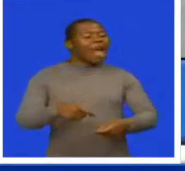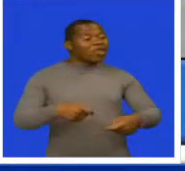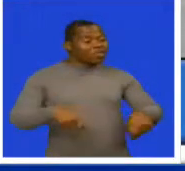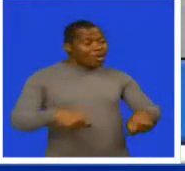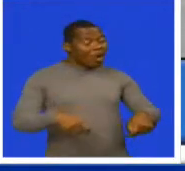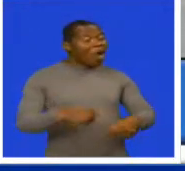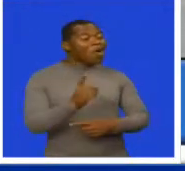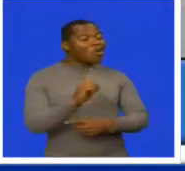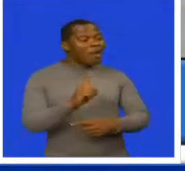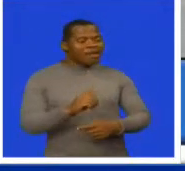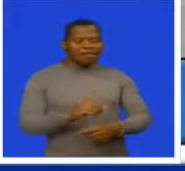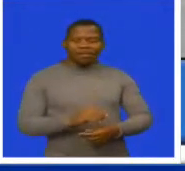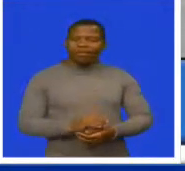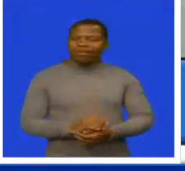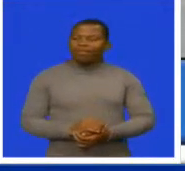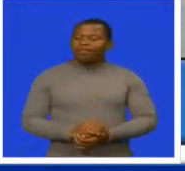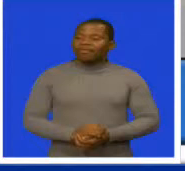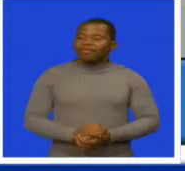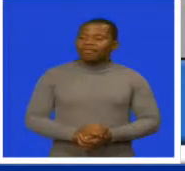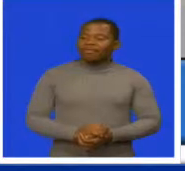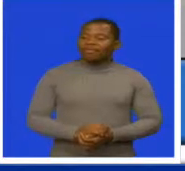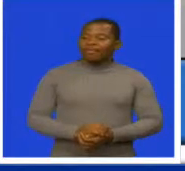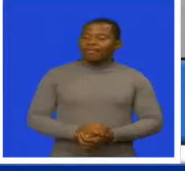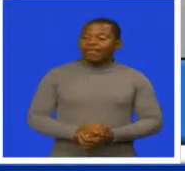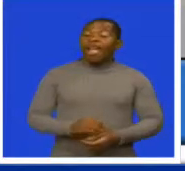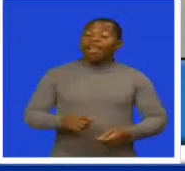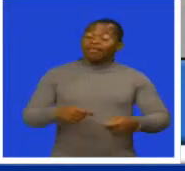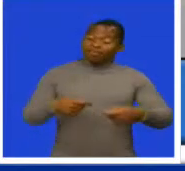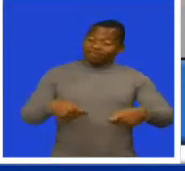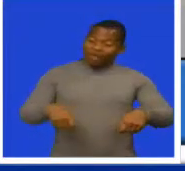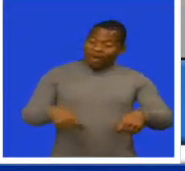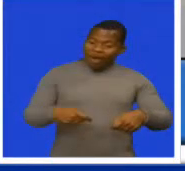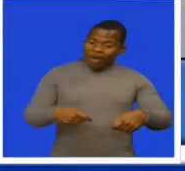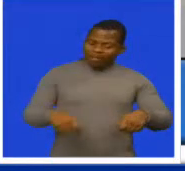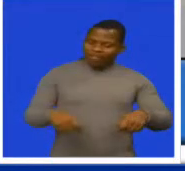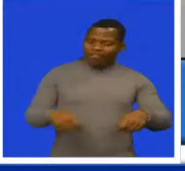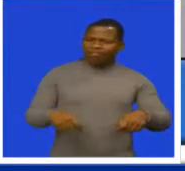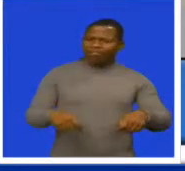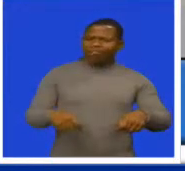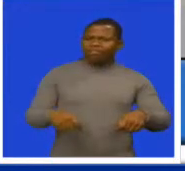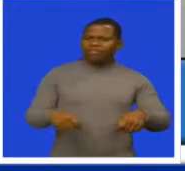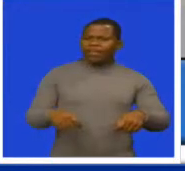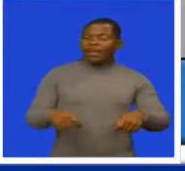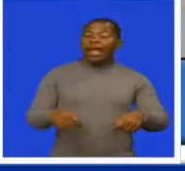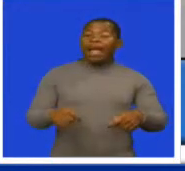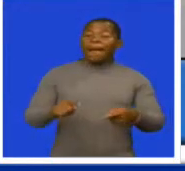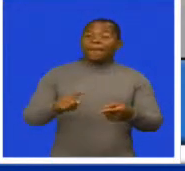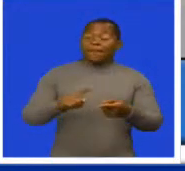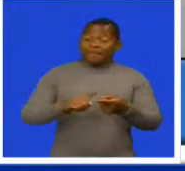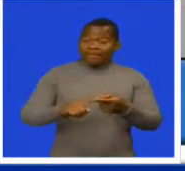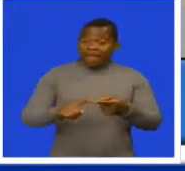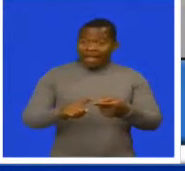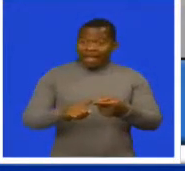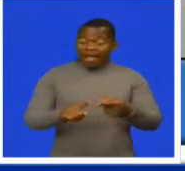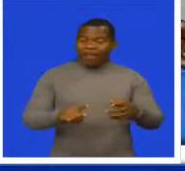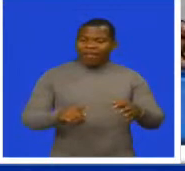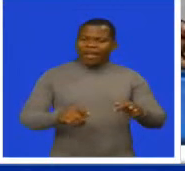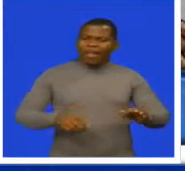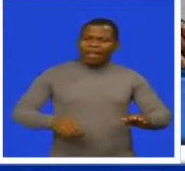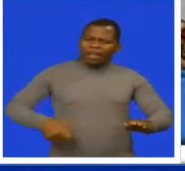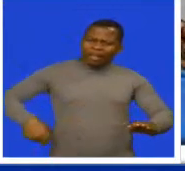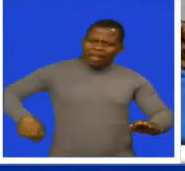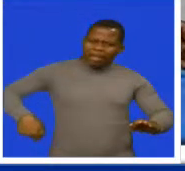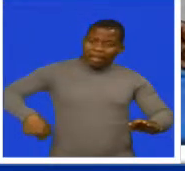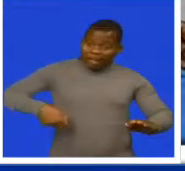Lomus. Let us the passenger Tinzabente Timilalo Staubo, good thing have a veil, leasing a limb lalo a pool. Ingabe selukuphi vele